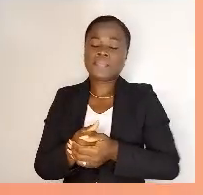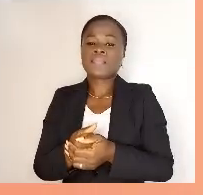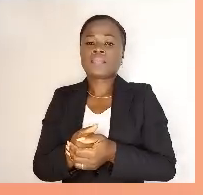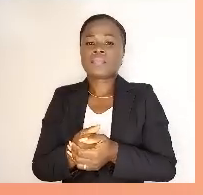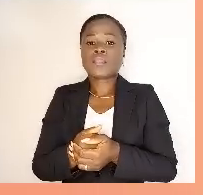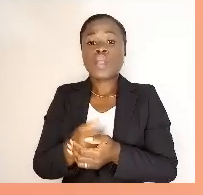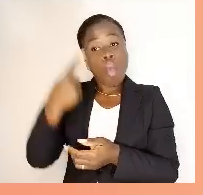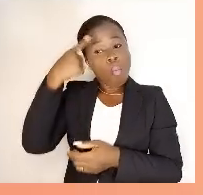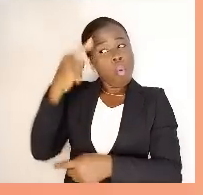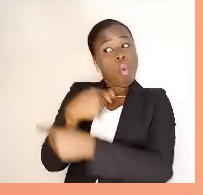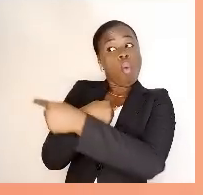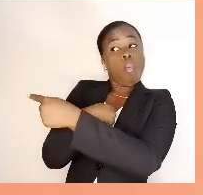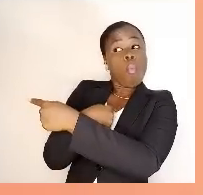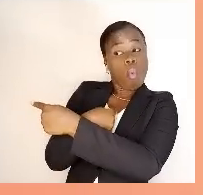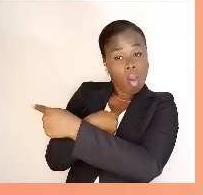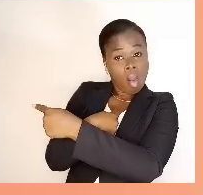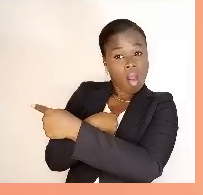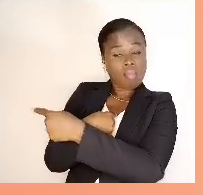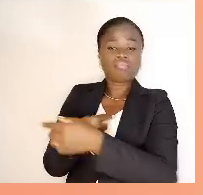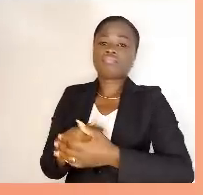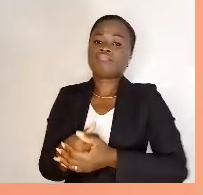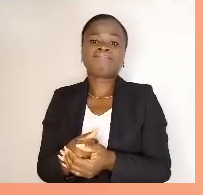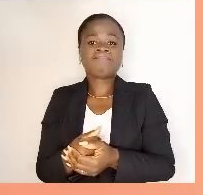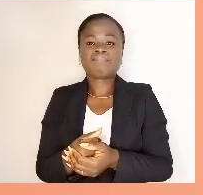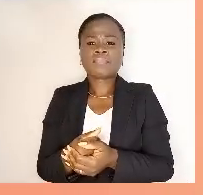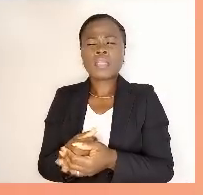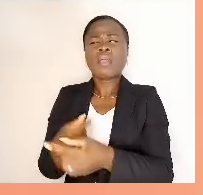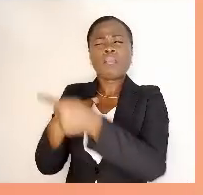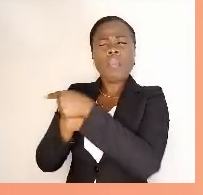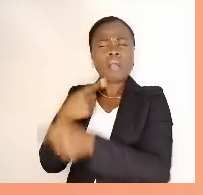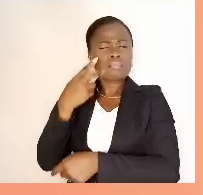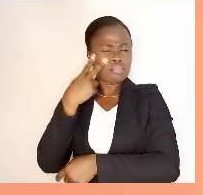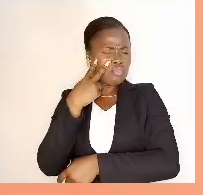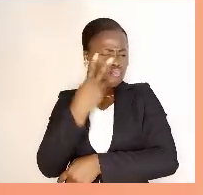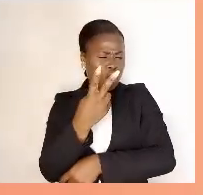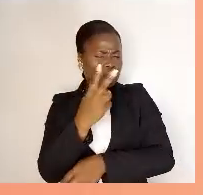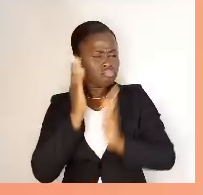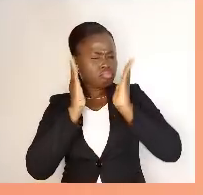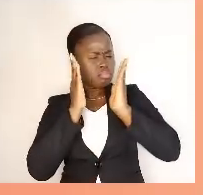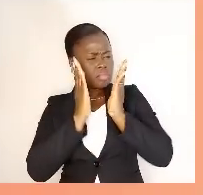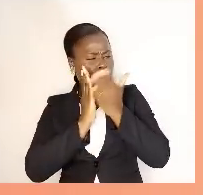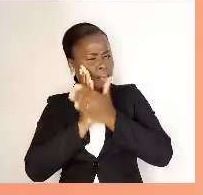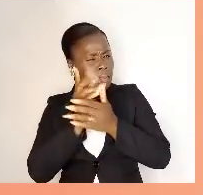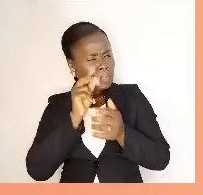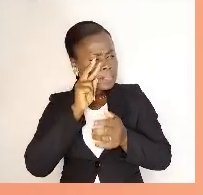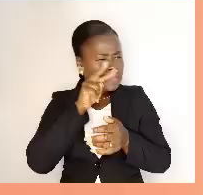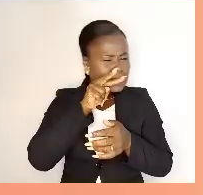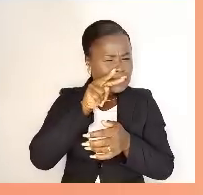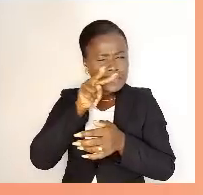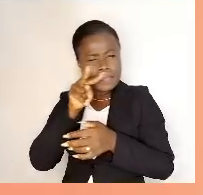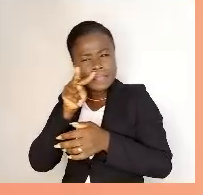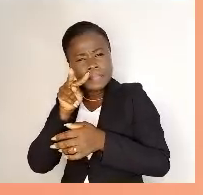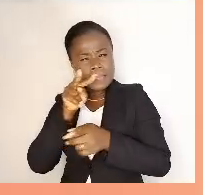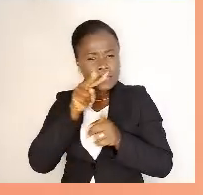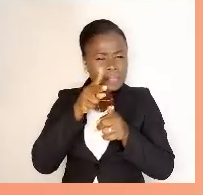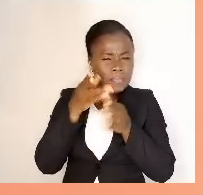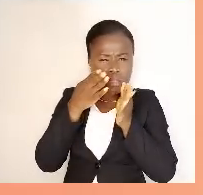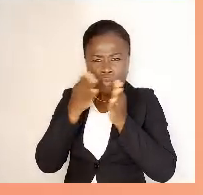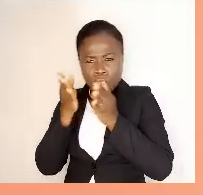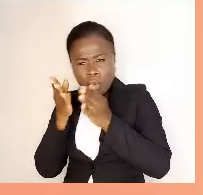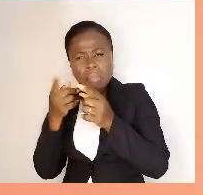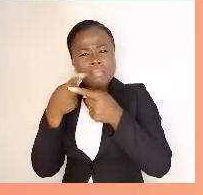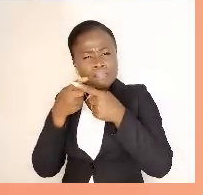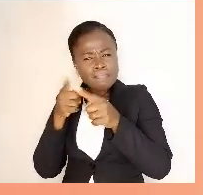le passé. En ce qui me concerne, j'ai suivi avec beaucoup d'attention